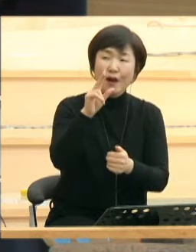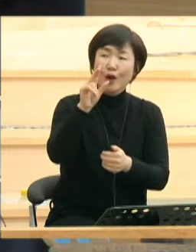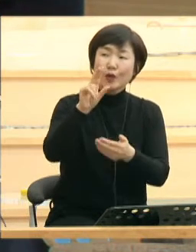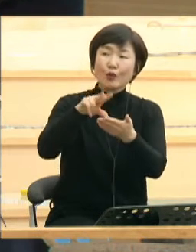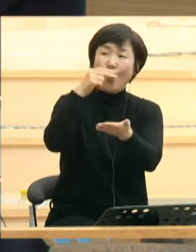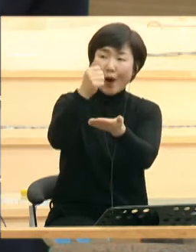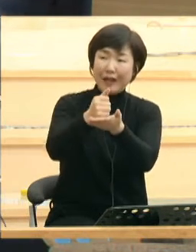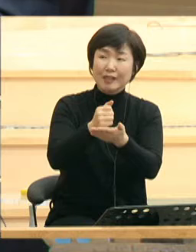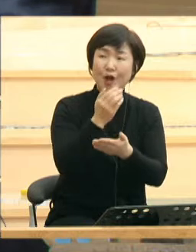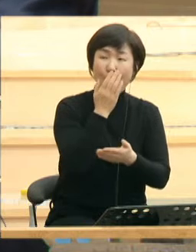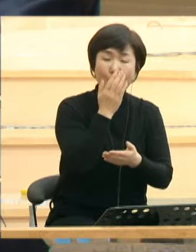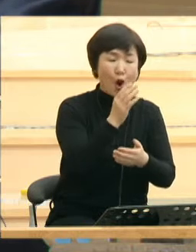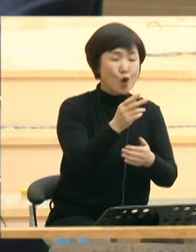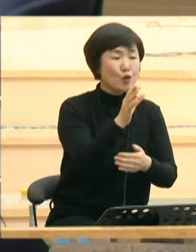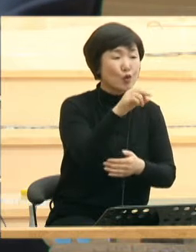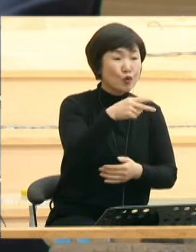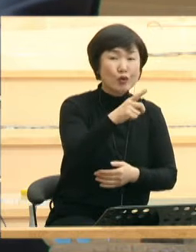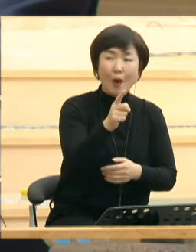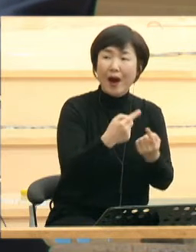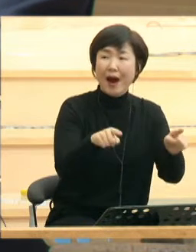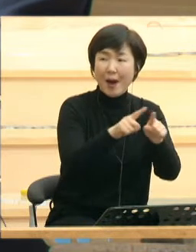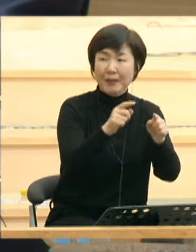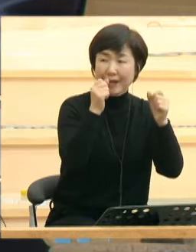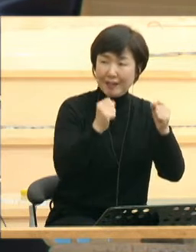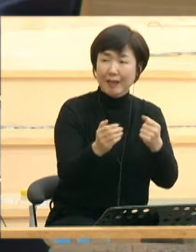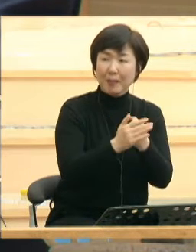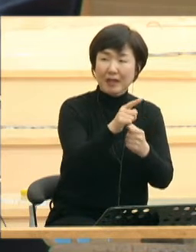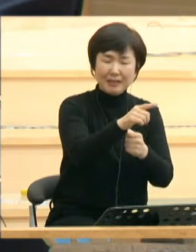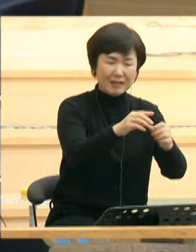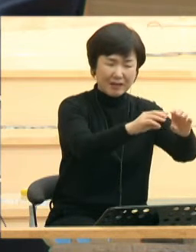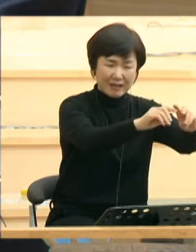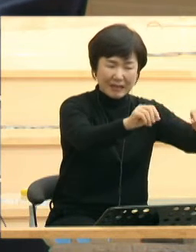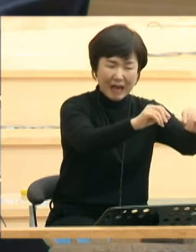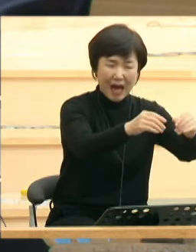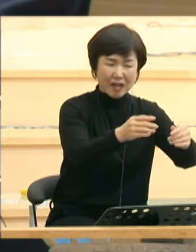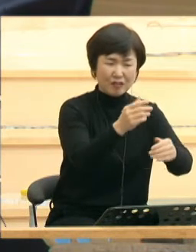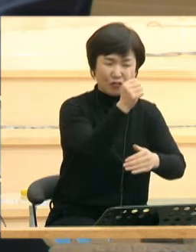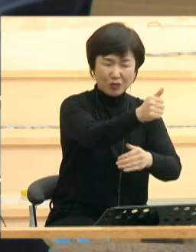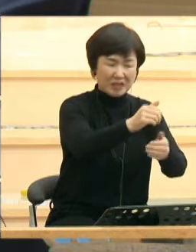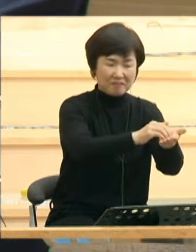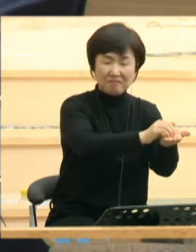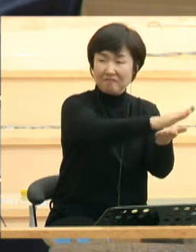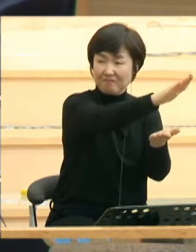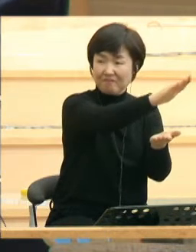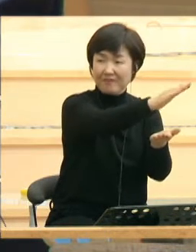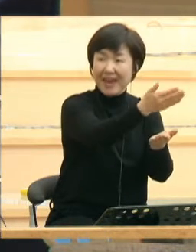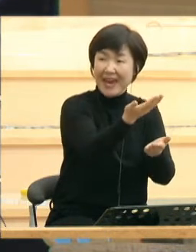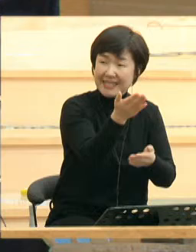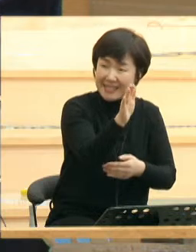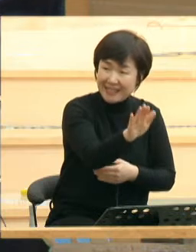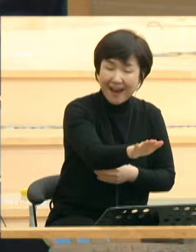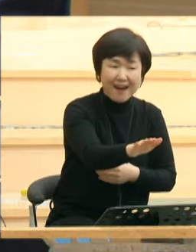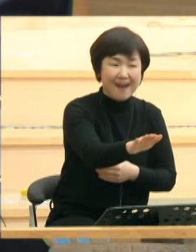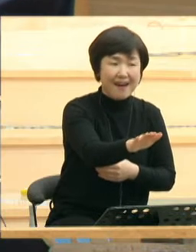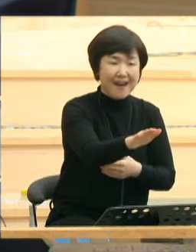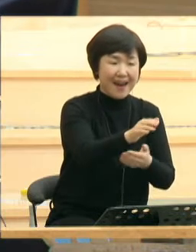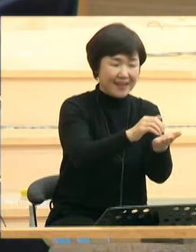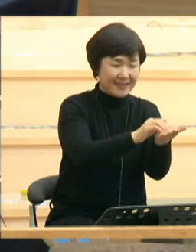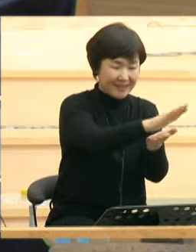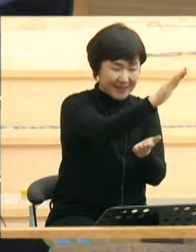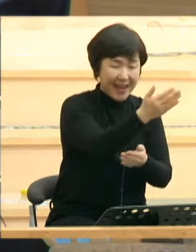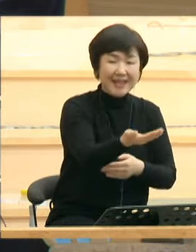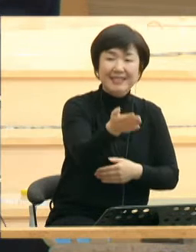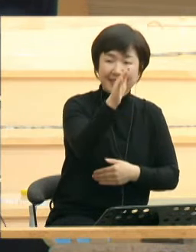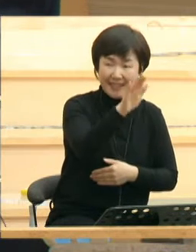수다와 함께 계셨음 으로 그가 산지 주민을 쫓아내어 쓰나 했던 성경 무 준 나아가 나오미 이걸 잘 봐야 뭐